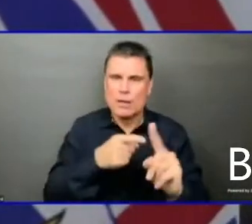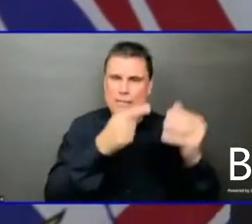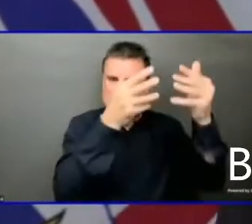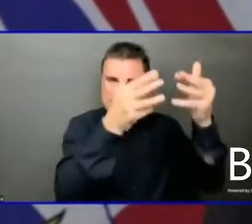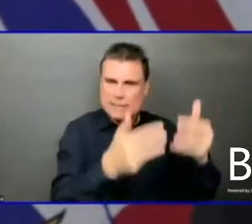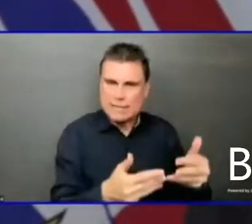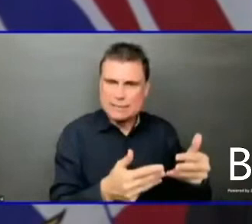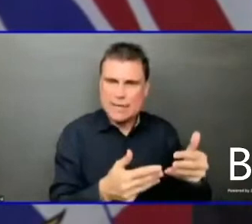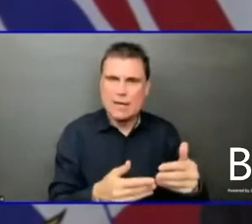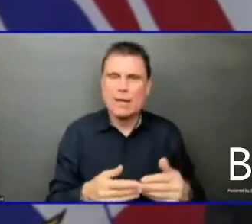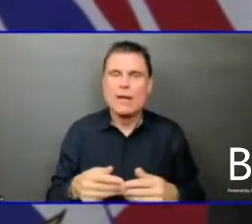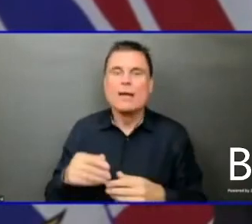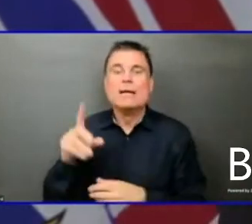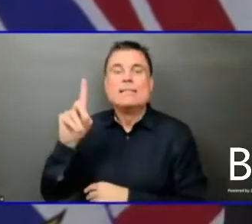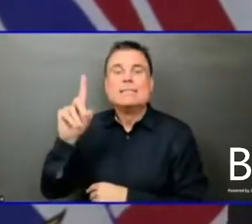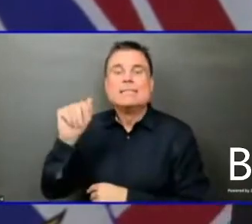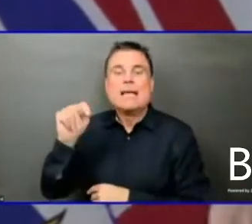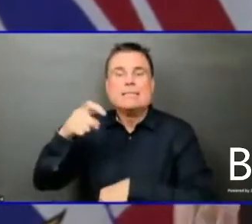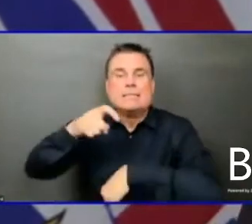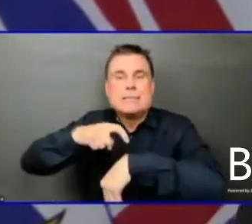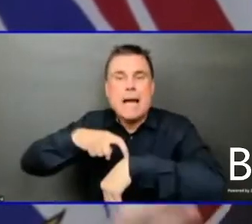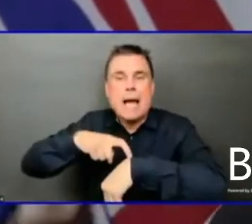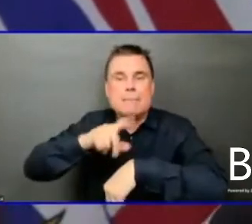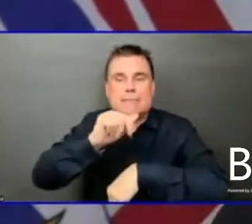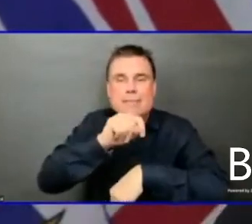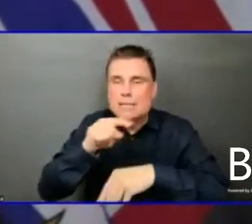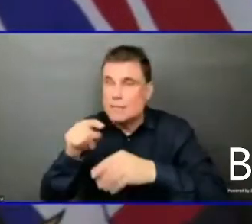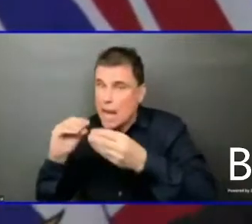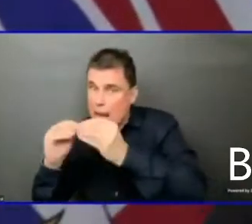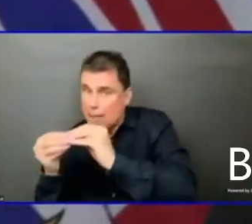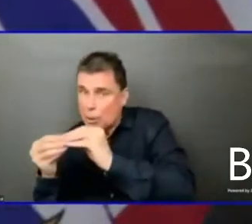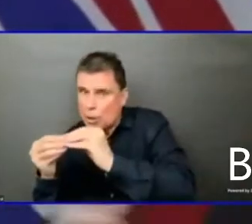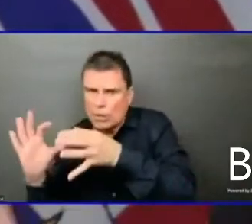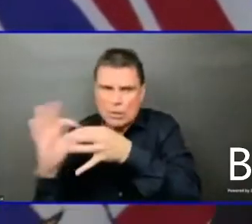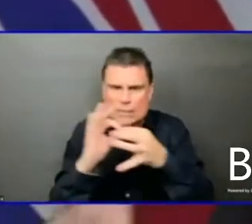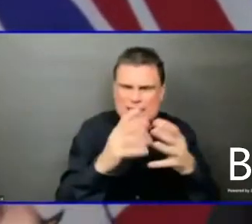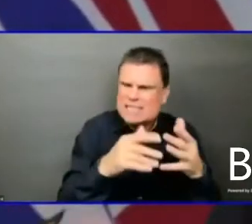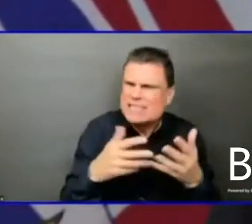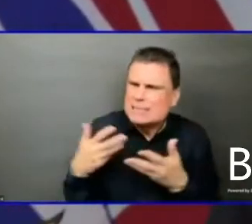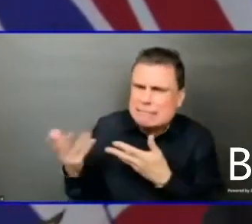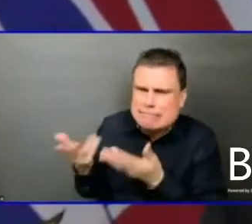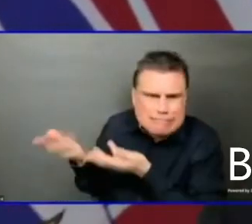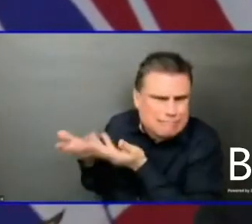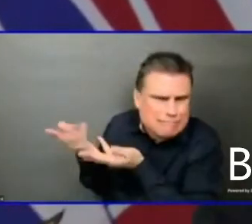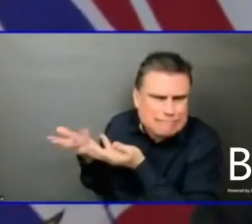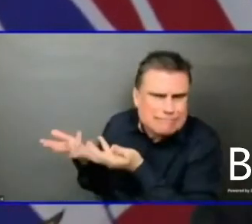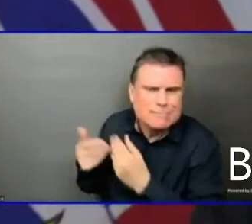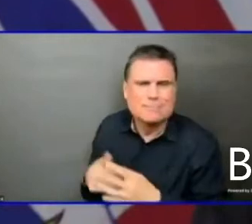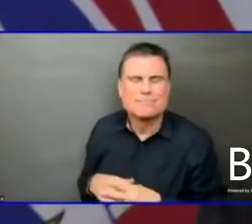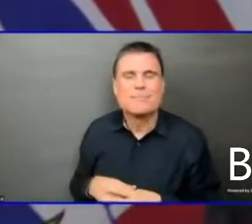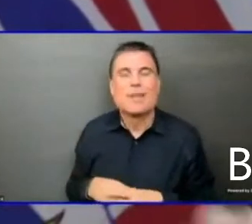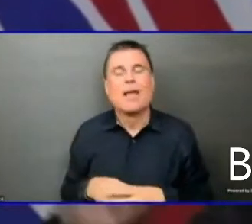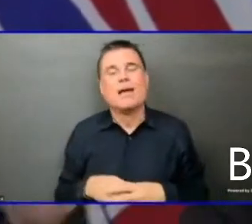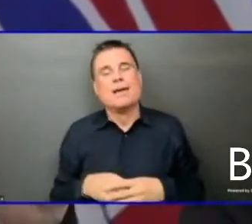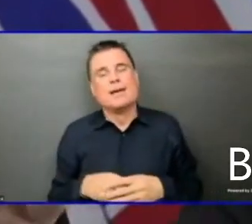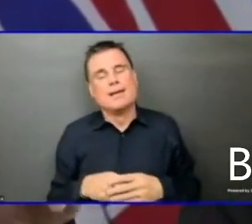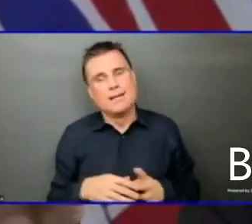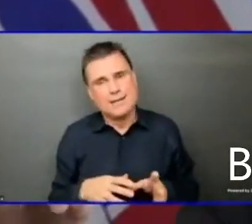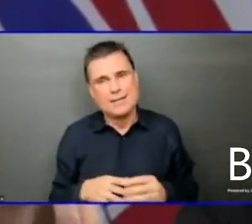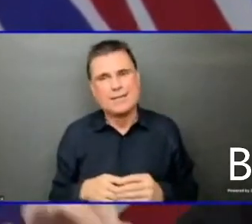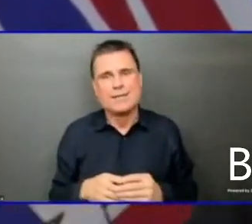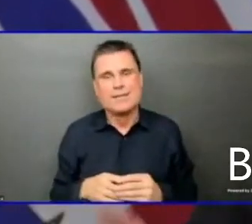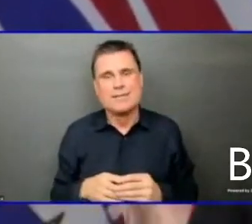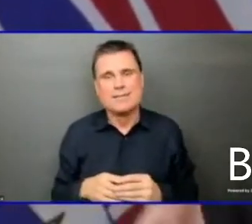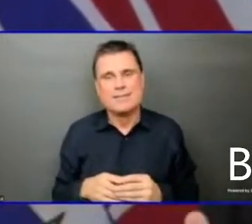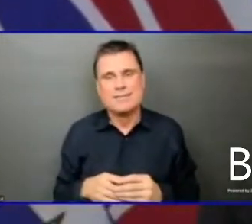就算你没有一个特定的日期，那你有没有这个期限？不是说我不需要你说3月1号、